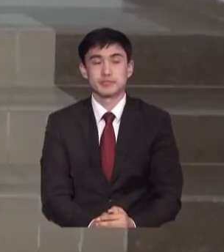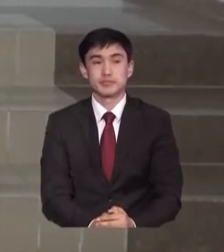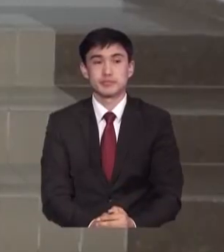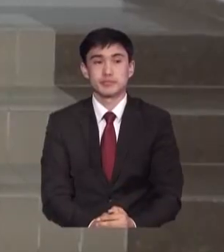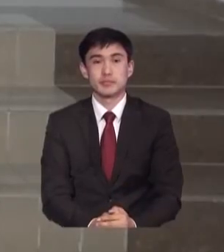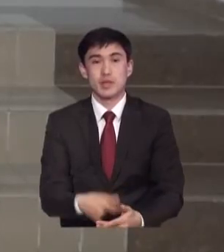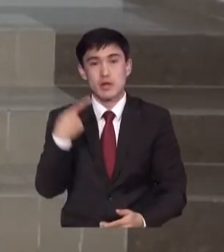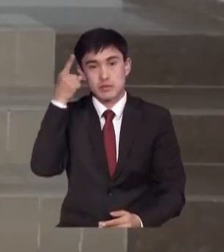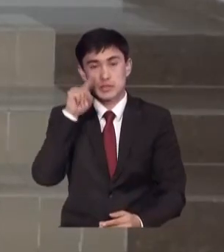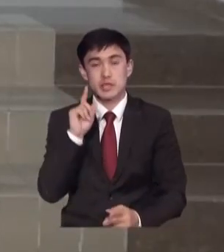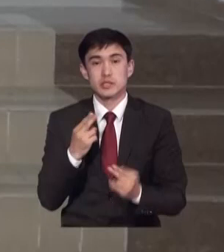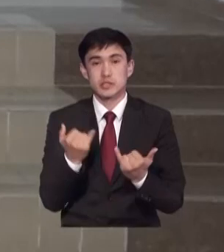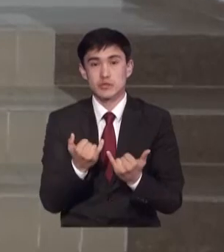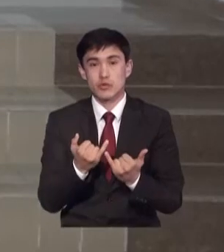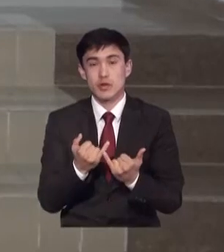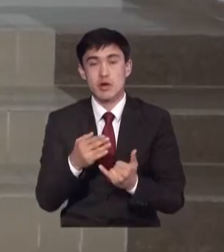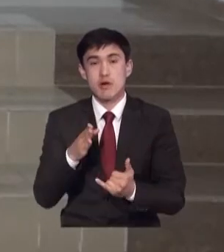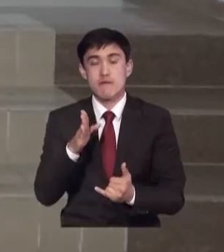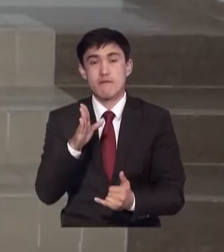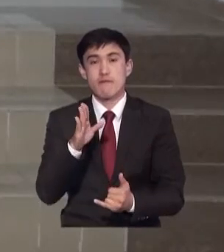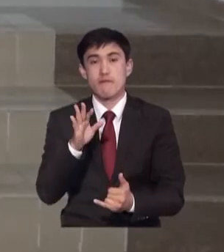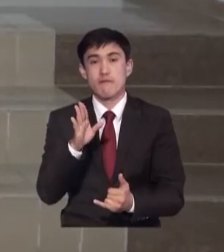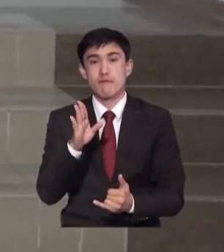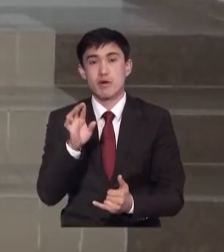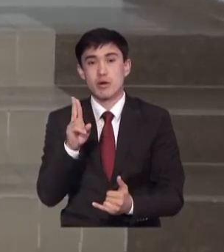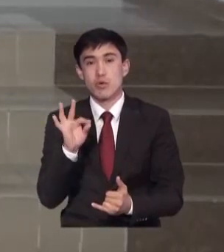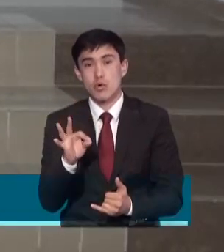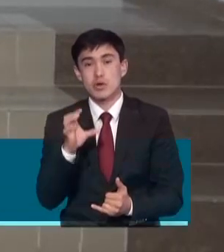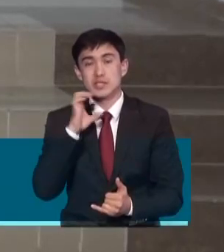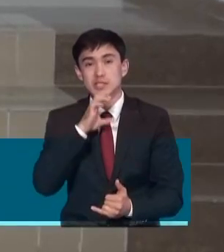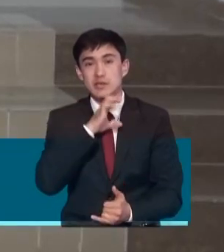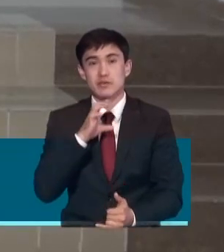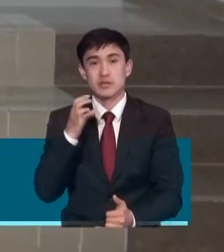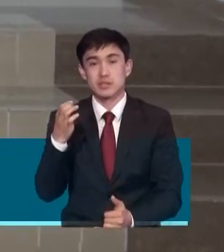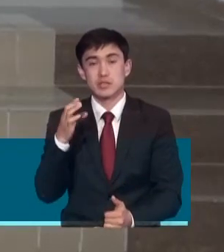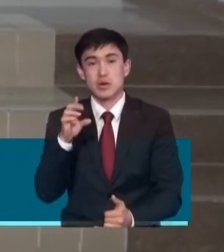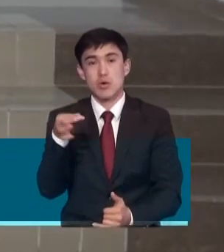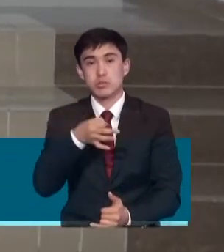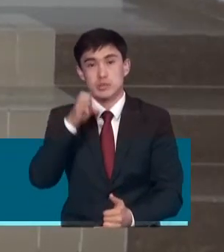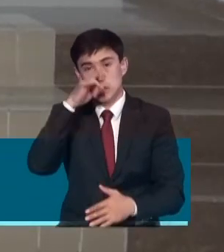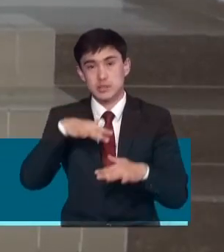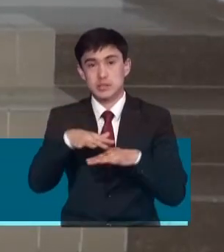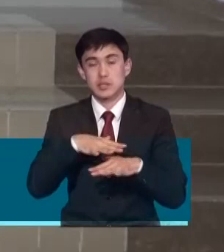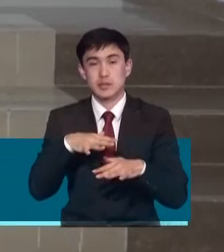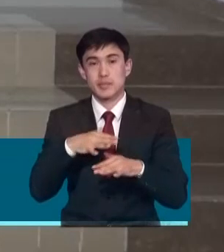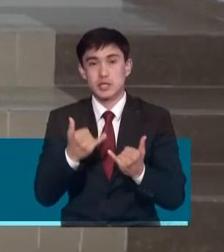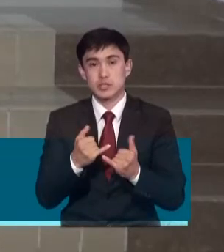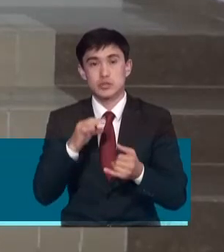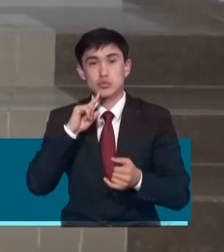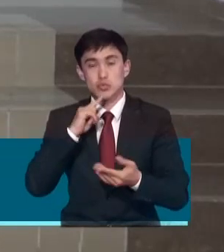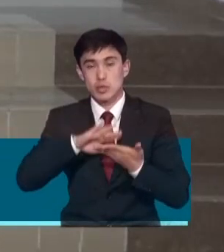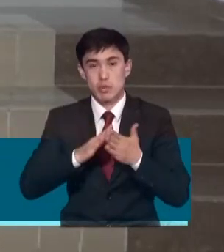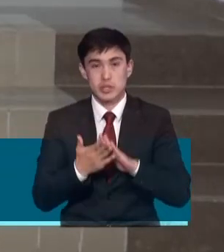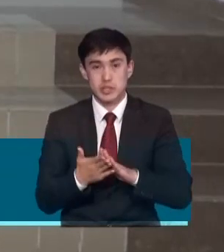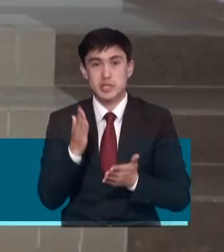Ну, как вы знаете, что сегодня восточная, западная, северо-западная область нашего Казахстана сейчас в очень трудном